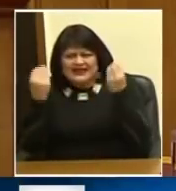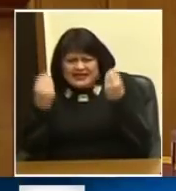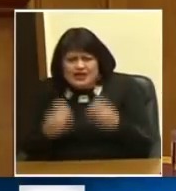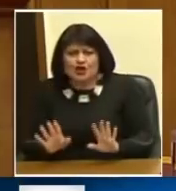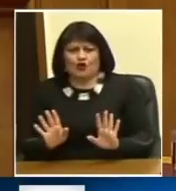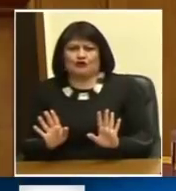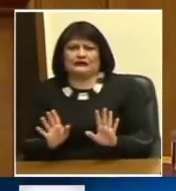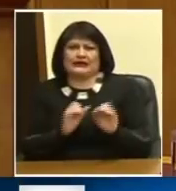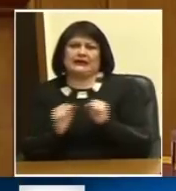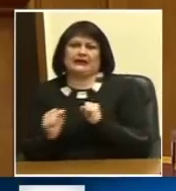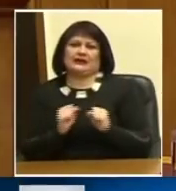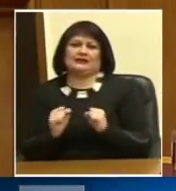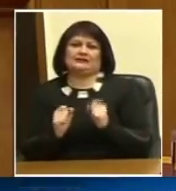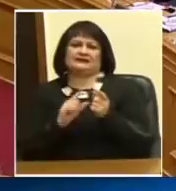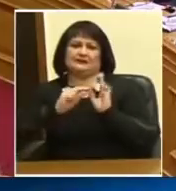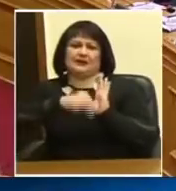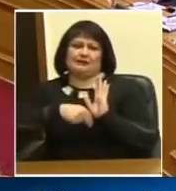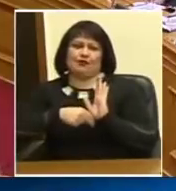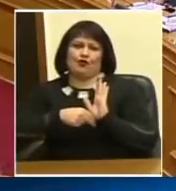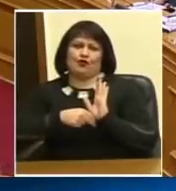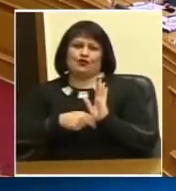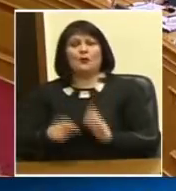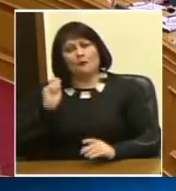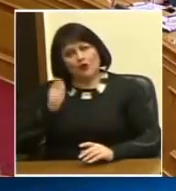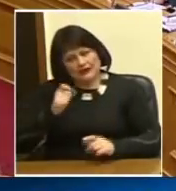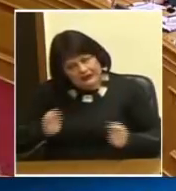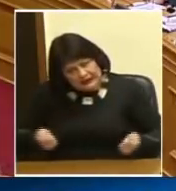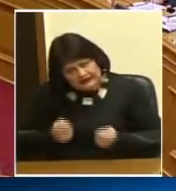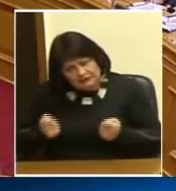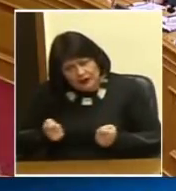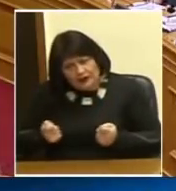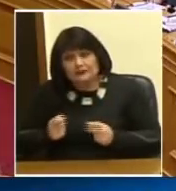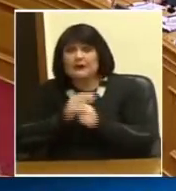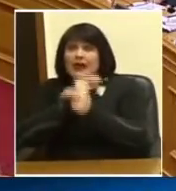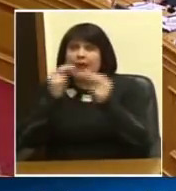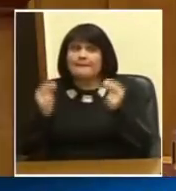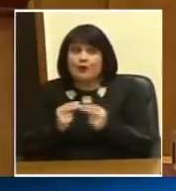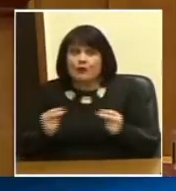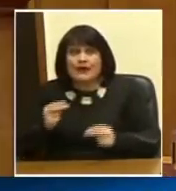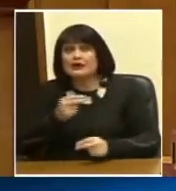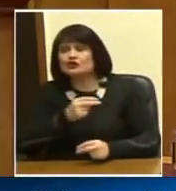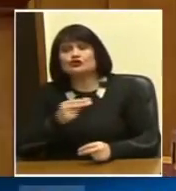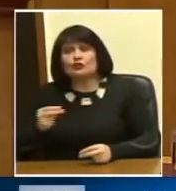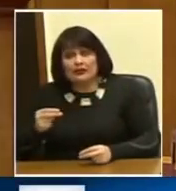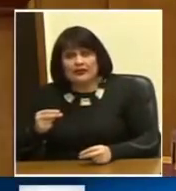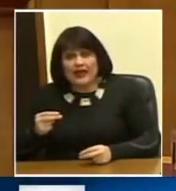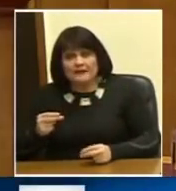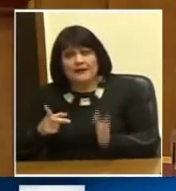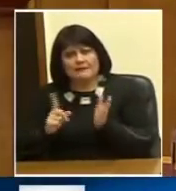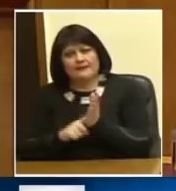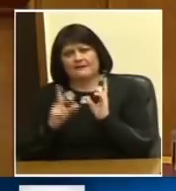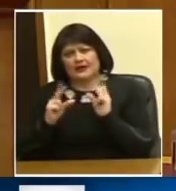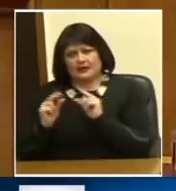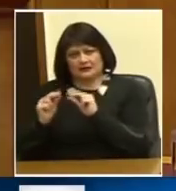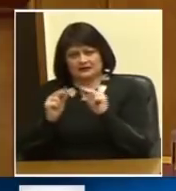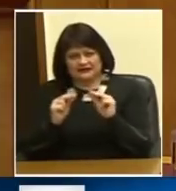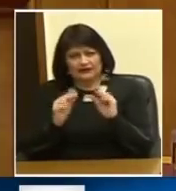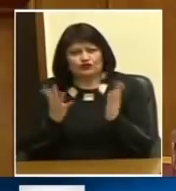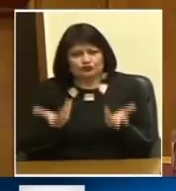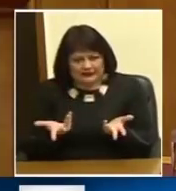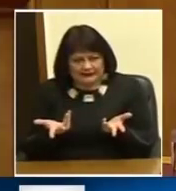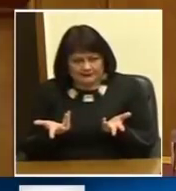στα μνημόνια με τις πολιτικές που ακολούθησε. Άρα το ζήτημα το οποίο πρέπει να συζητήσουμε είναι: